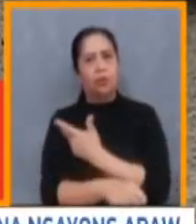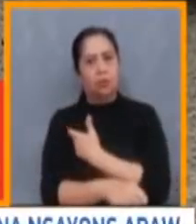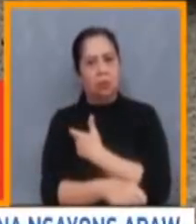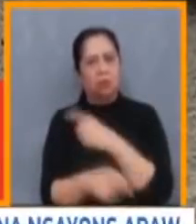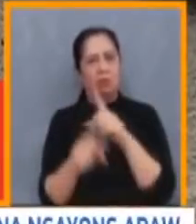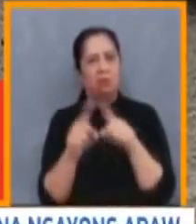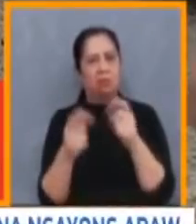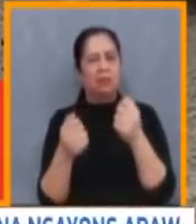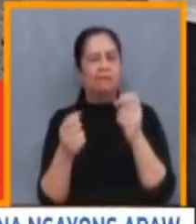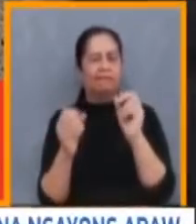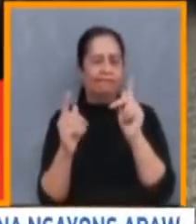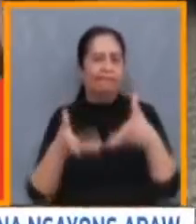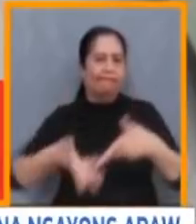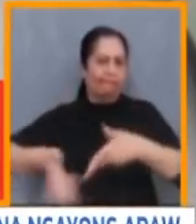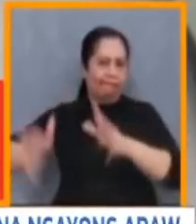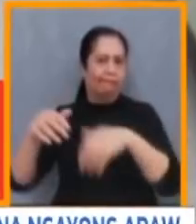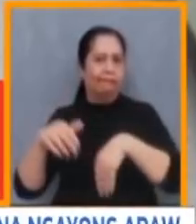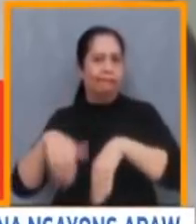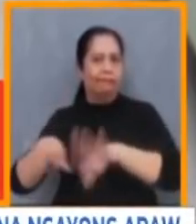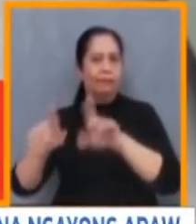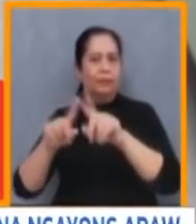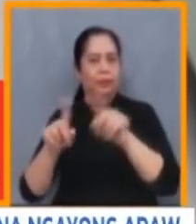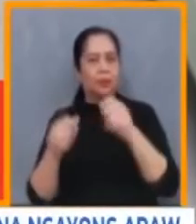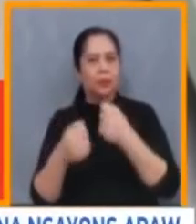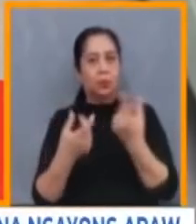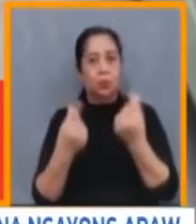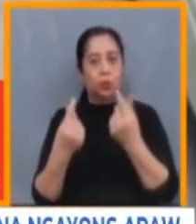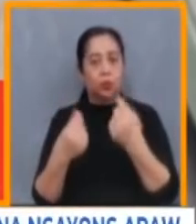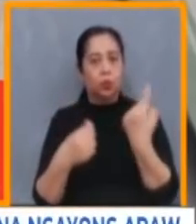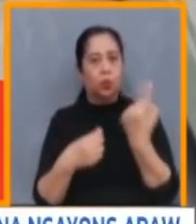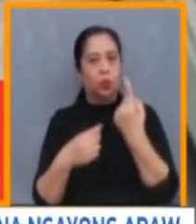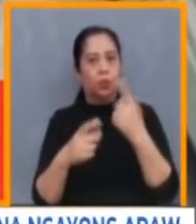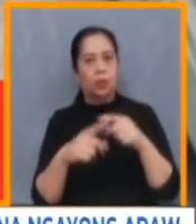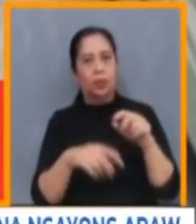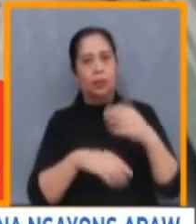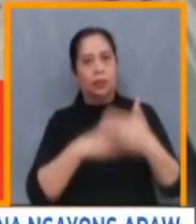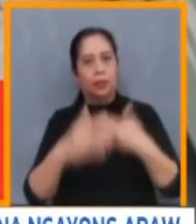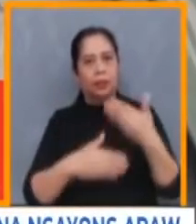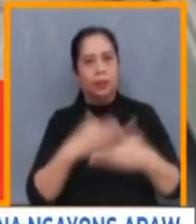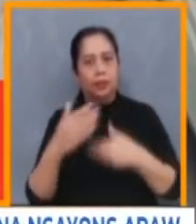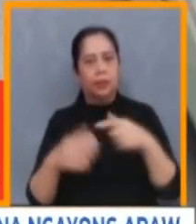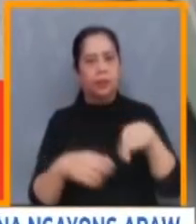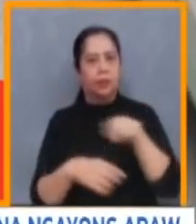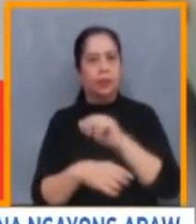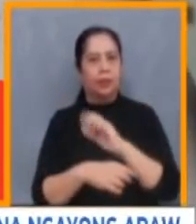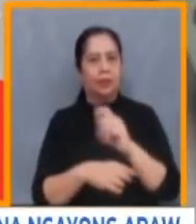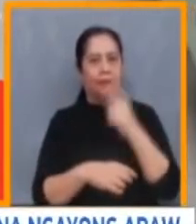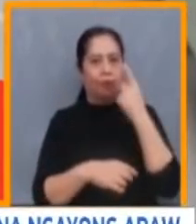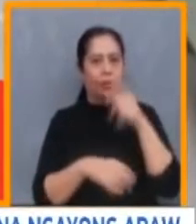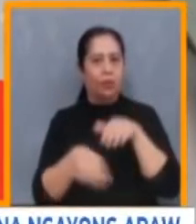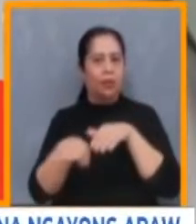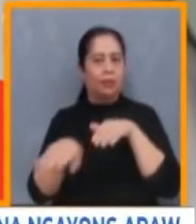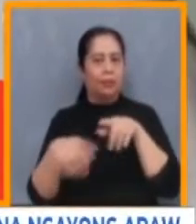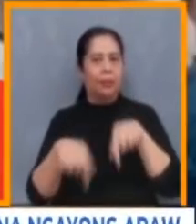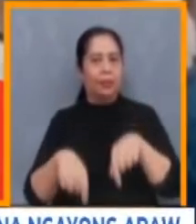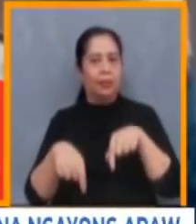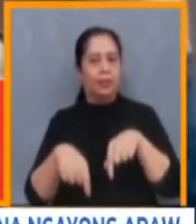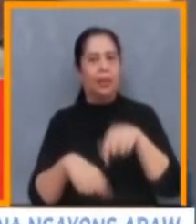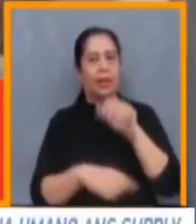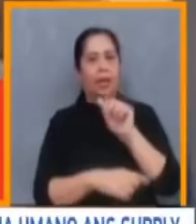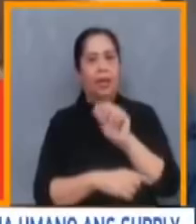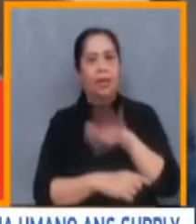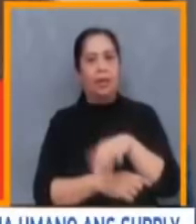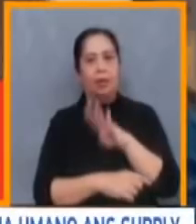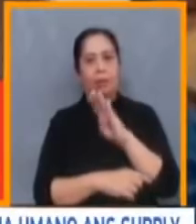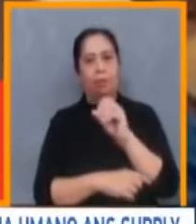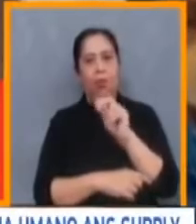mga otoridad. Nagsasagawa nga operasyon ngayon ang Interagency Council for Traffic dito sa A. Bonifacio Avenue. Chine-check kung may vaccination